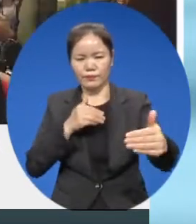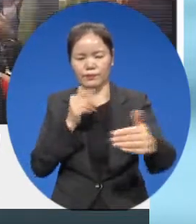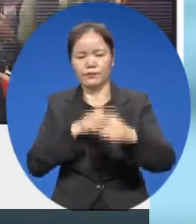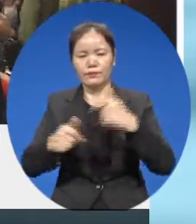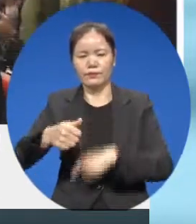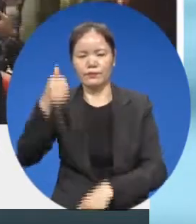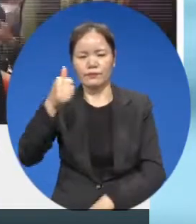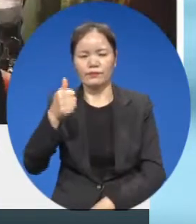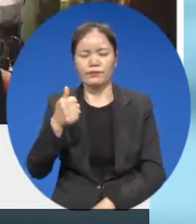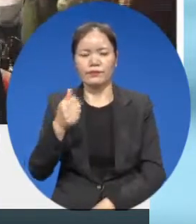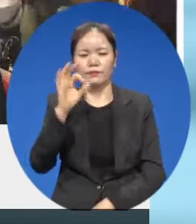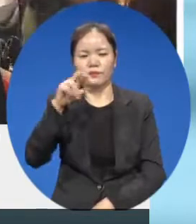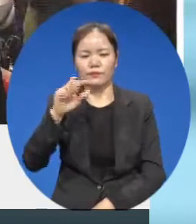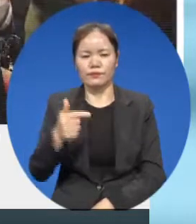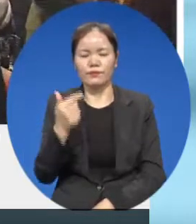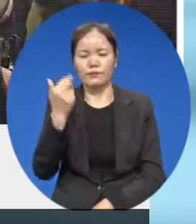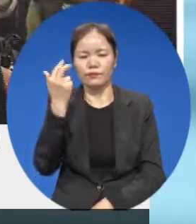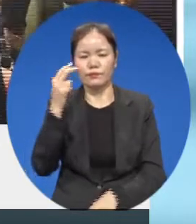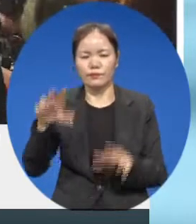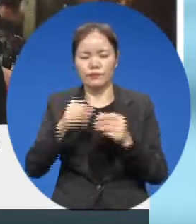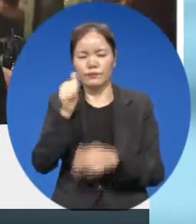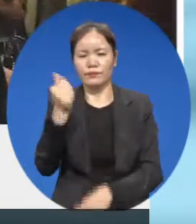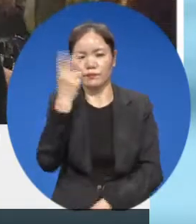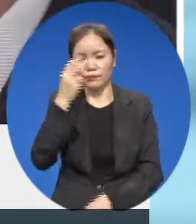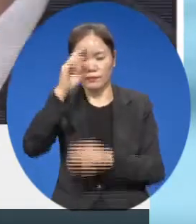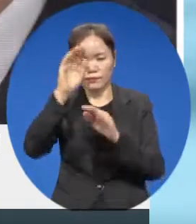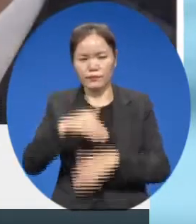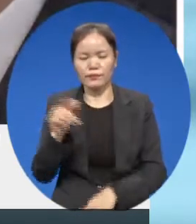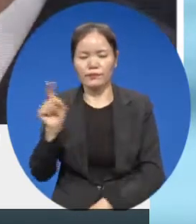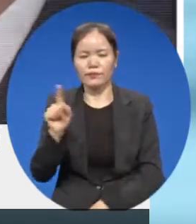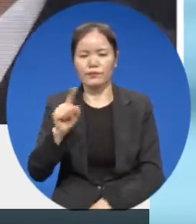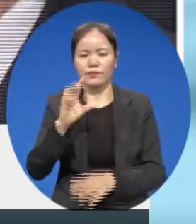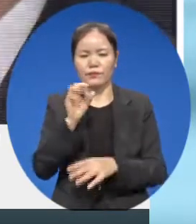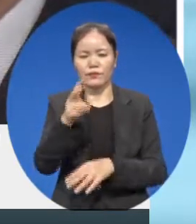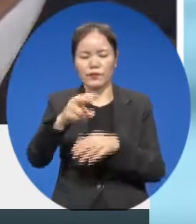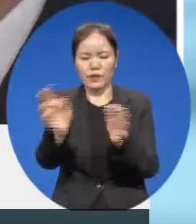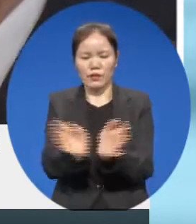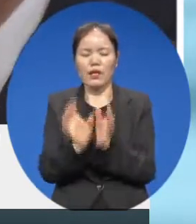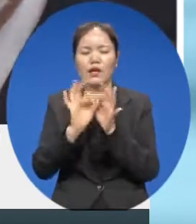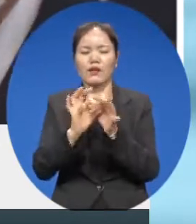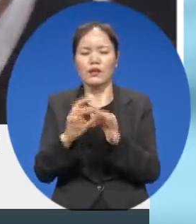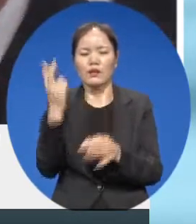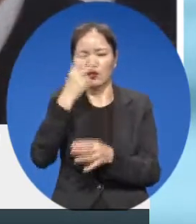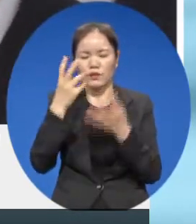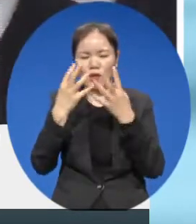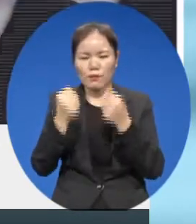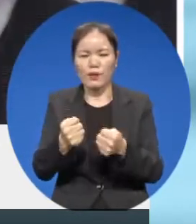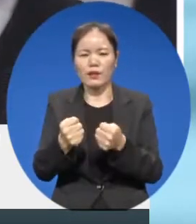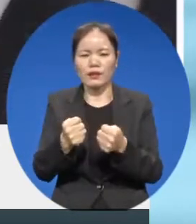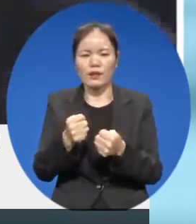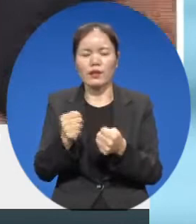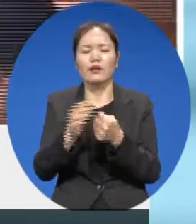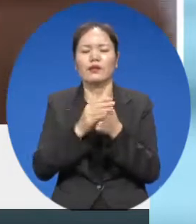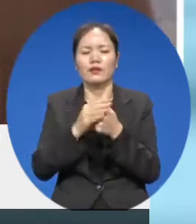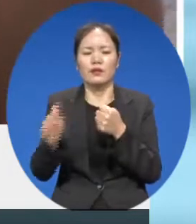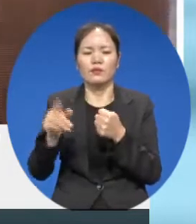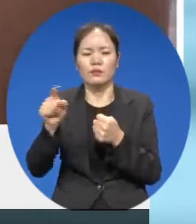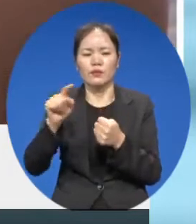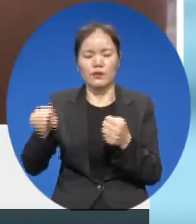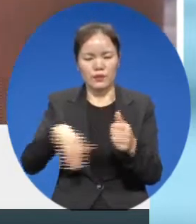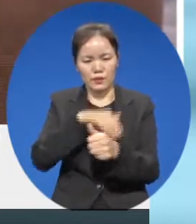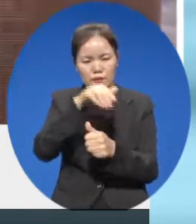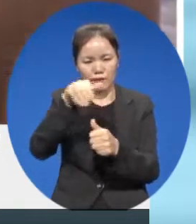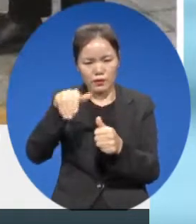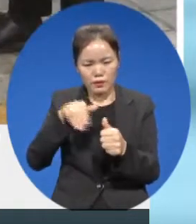현재 수아는 여러 내용들이 어쨌든 그 여권 관련된 쌀이 많잖아요 그 부분을 통해서 요런 일정부분 국민의 힘에